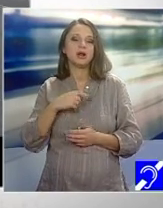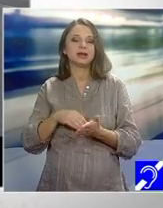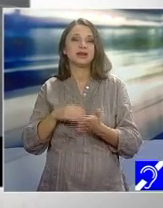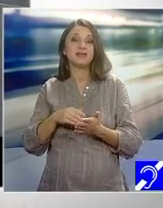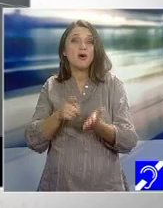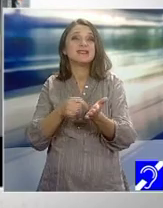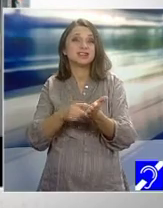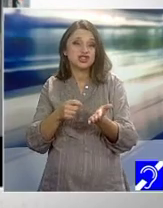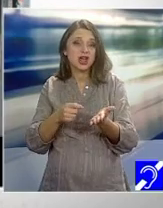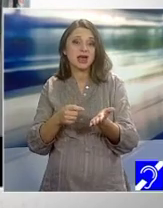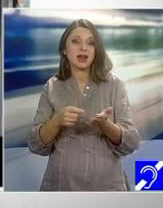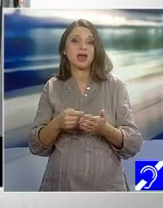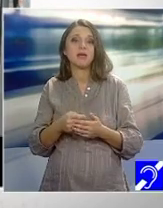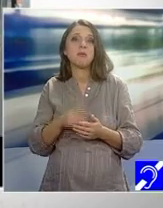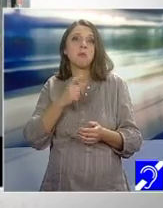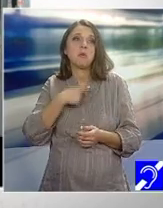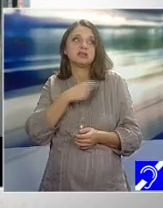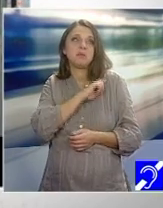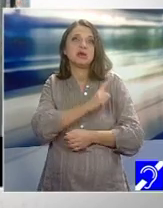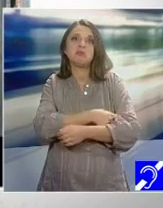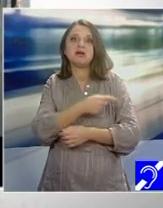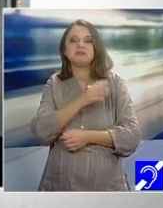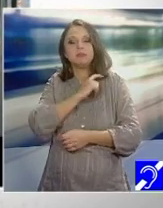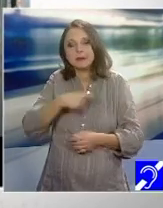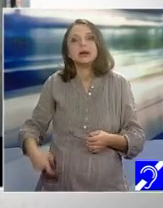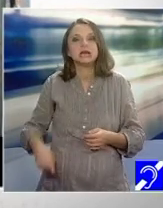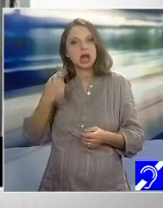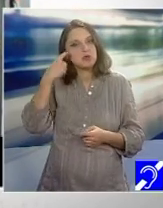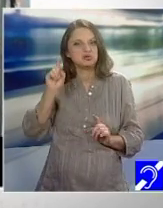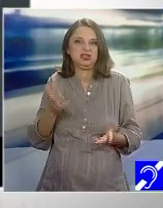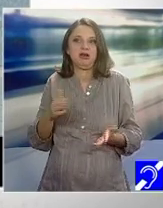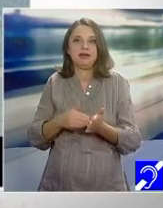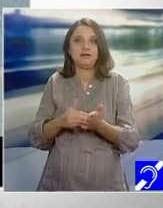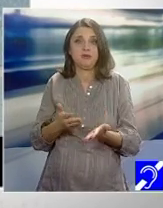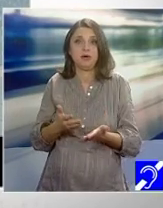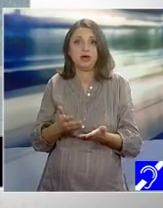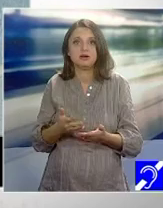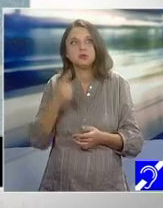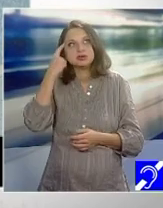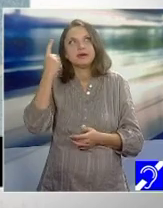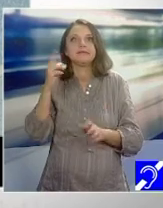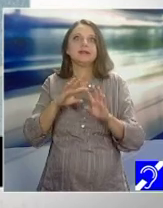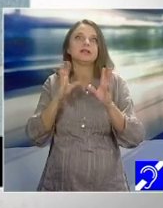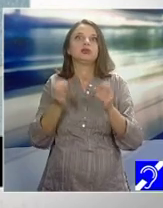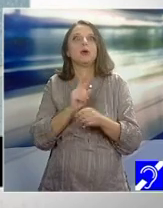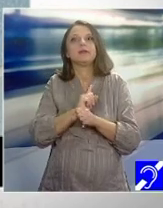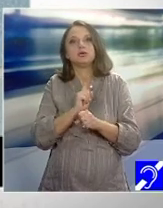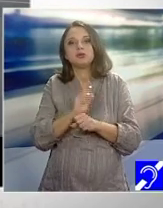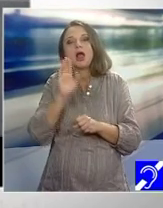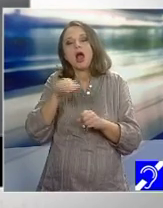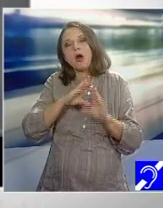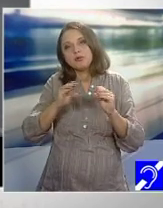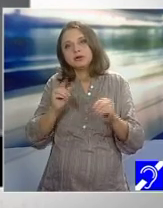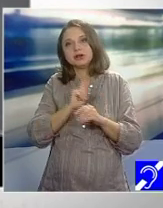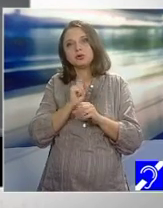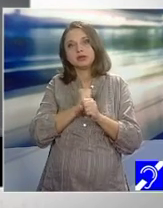că în primul rând autoritățile poate că nu se gândesc chiar la toate, că na, au și ele multe pe